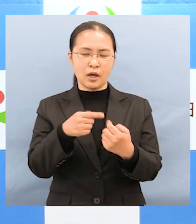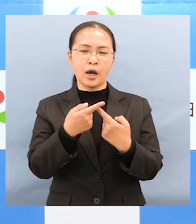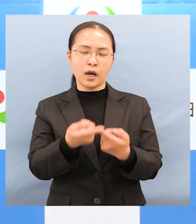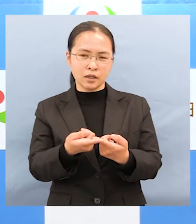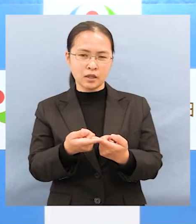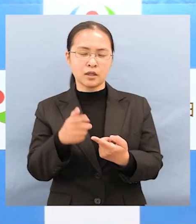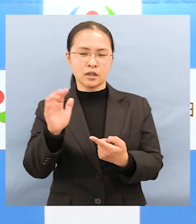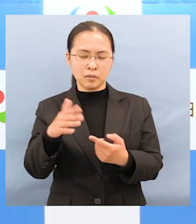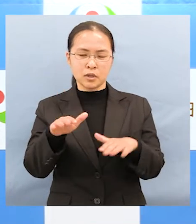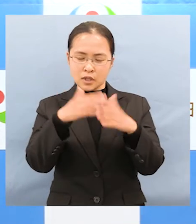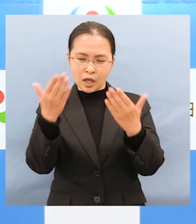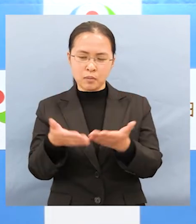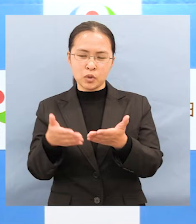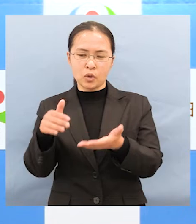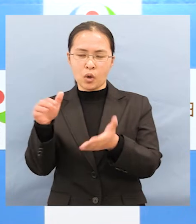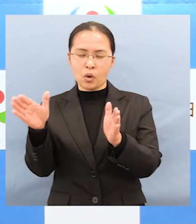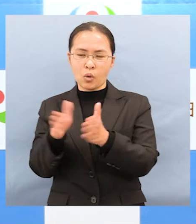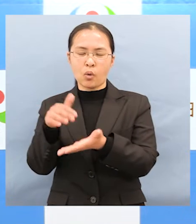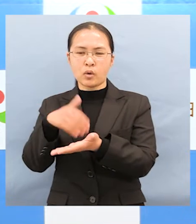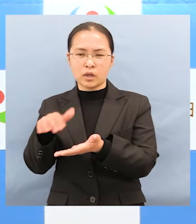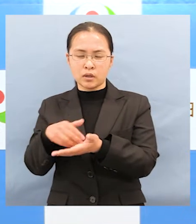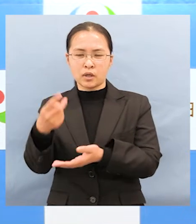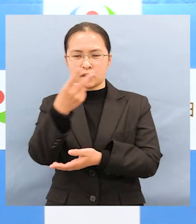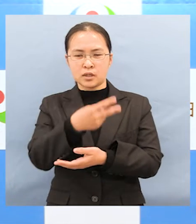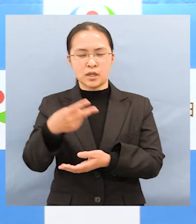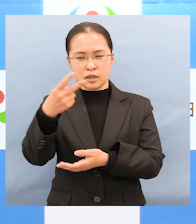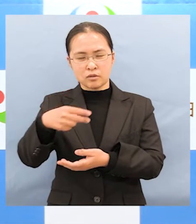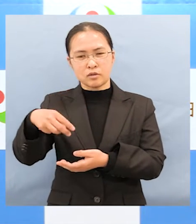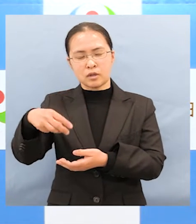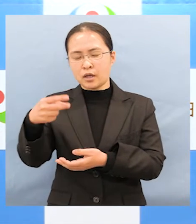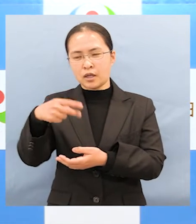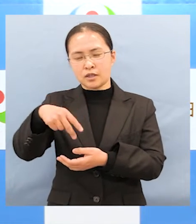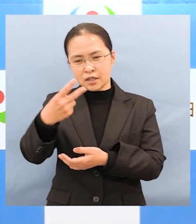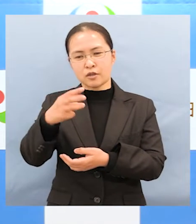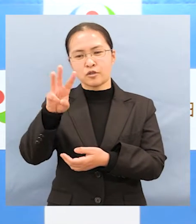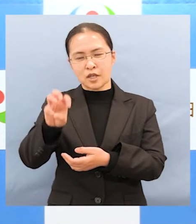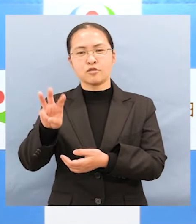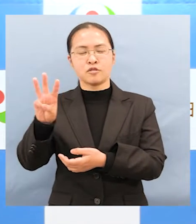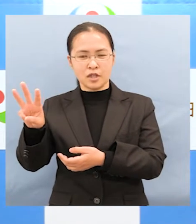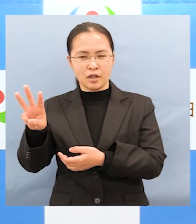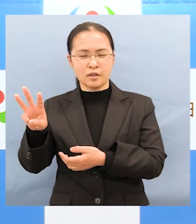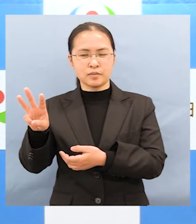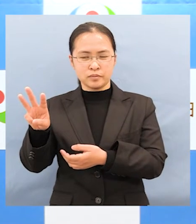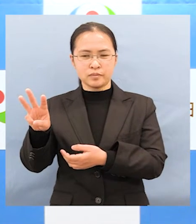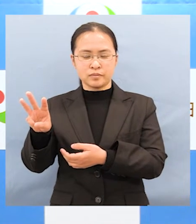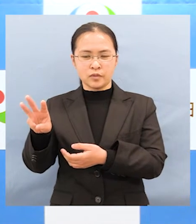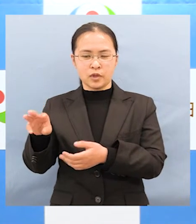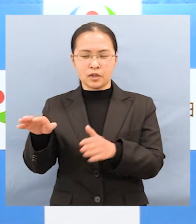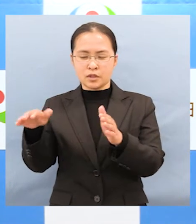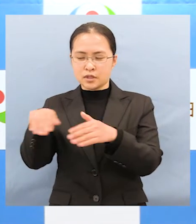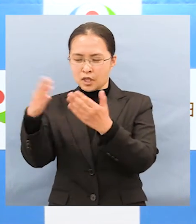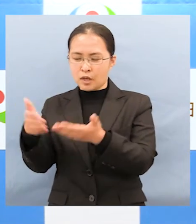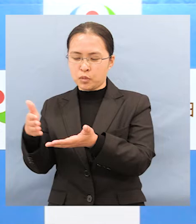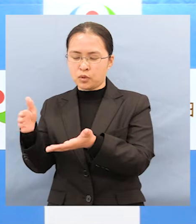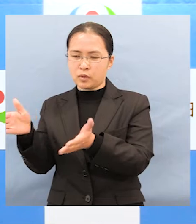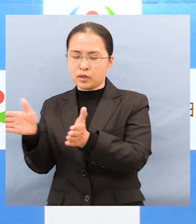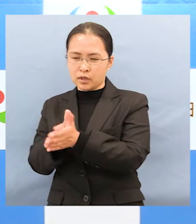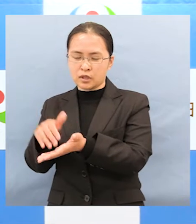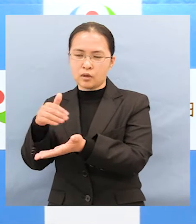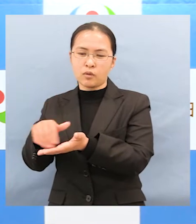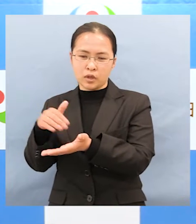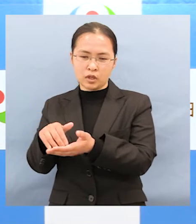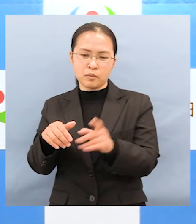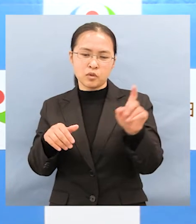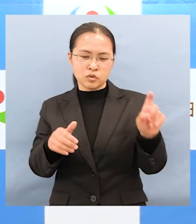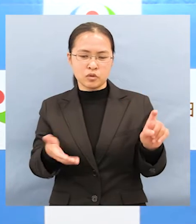、全部足しても233票ということで、この全部足しても10位のところにまでいかない